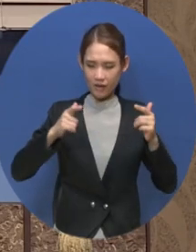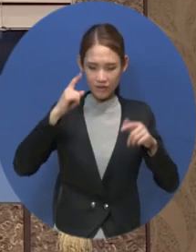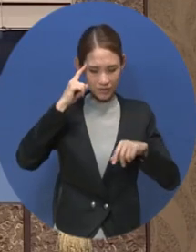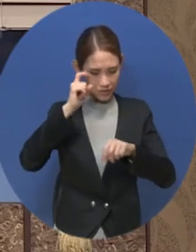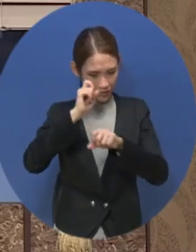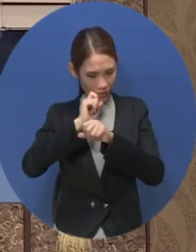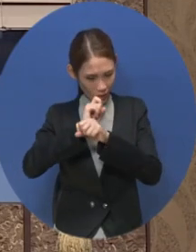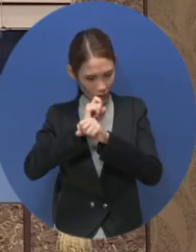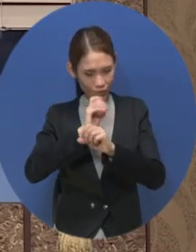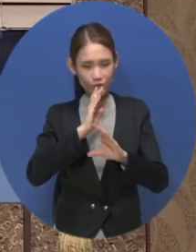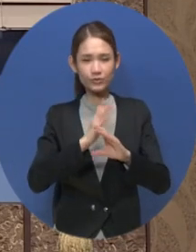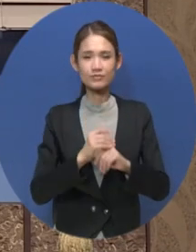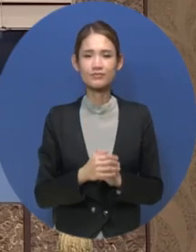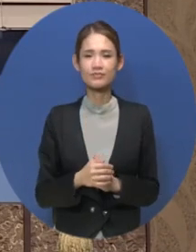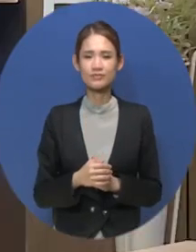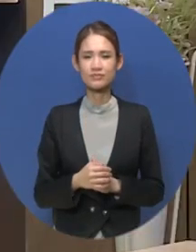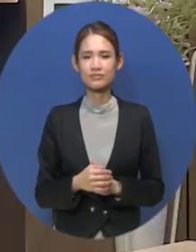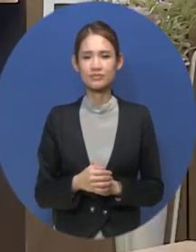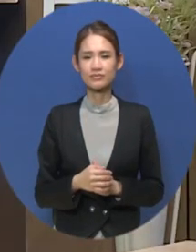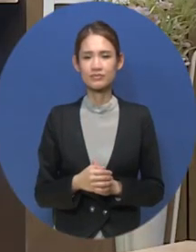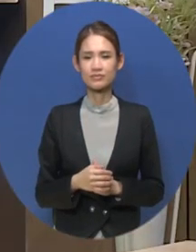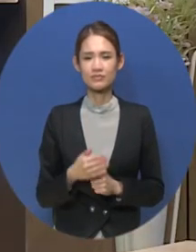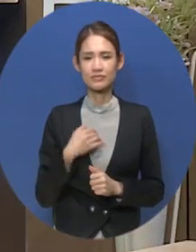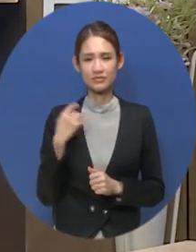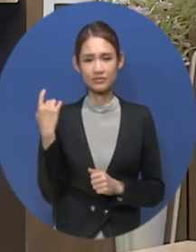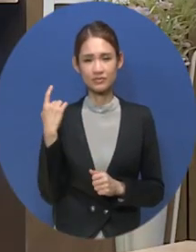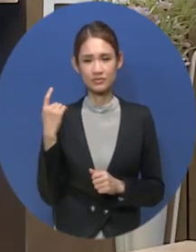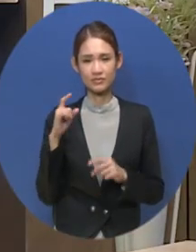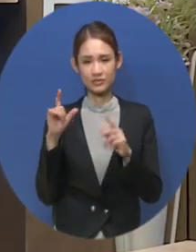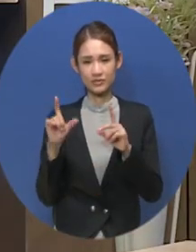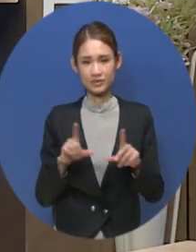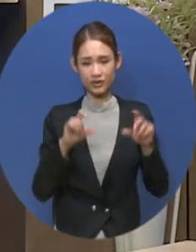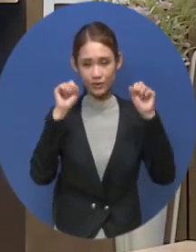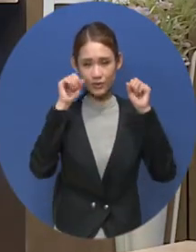방법을 연구하고 있습니다. 아, 예. 그리고 또 제가 듣기로는 이 예.